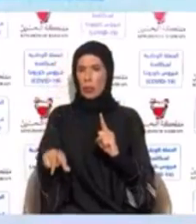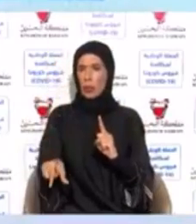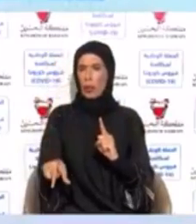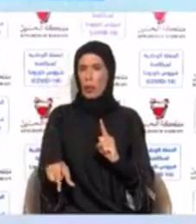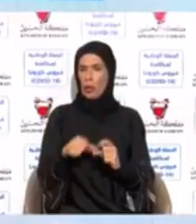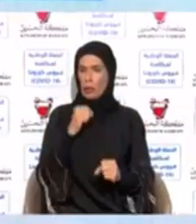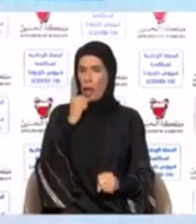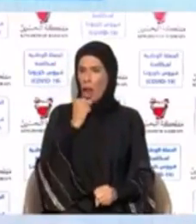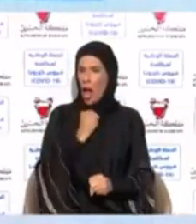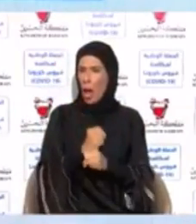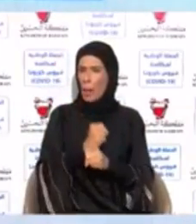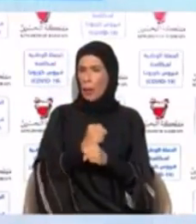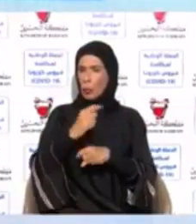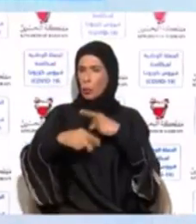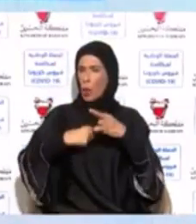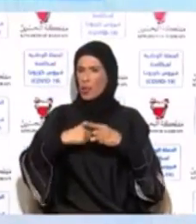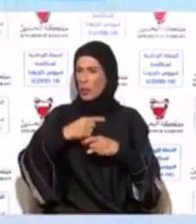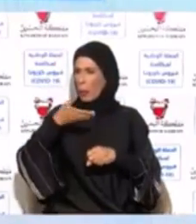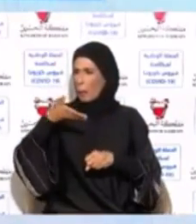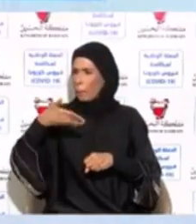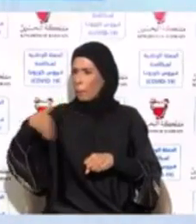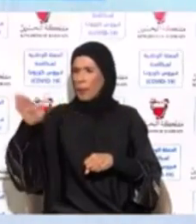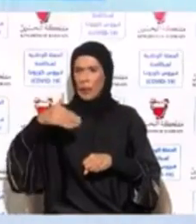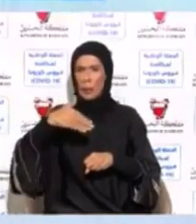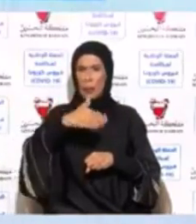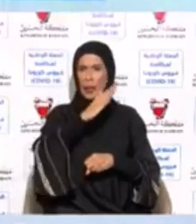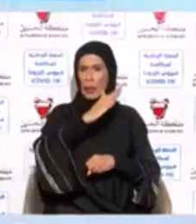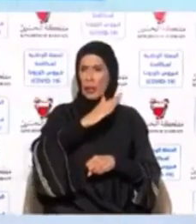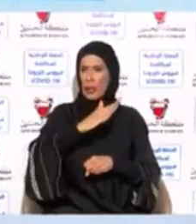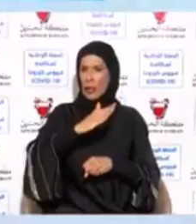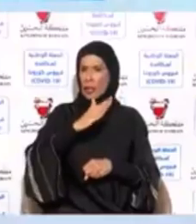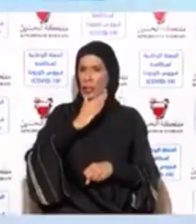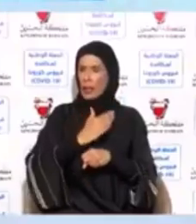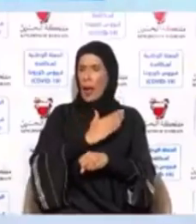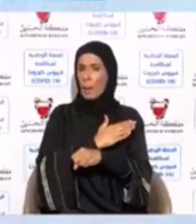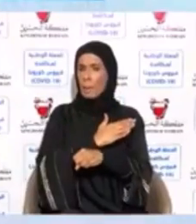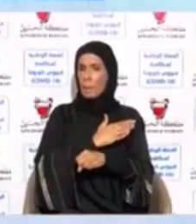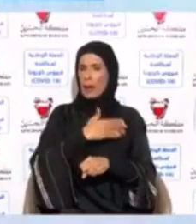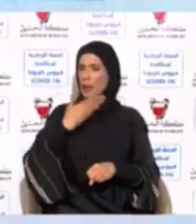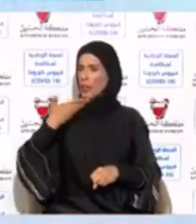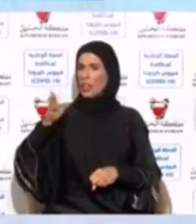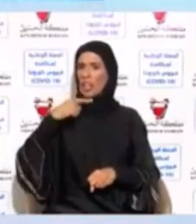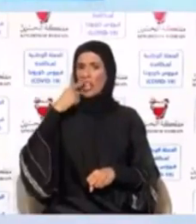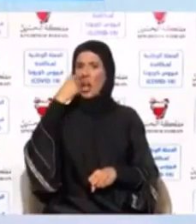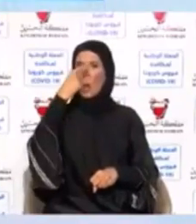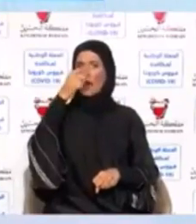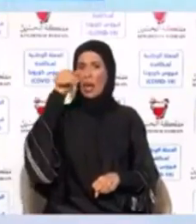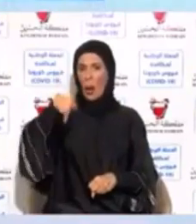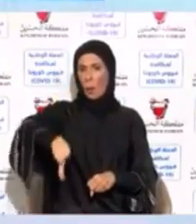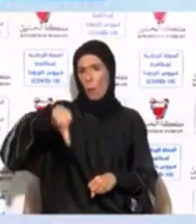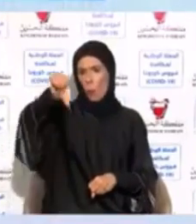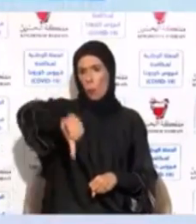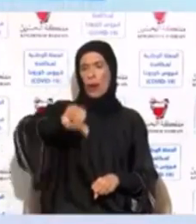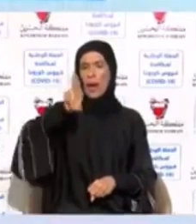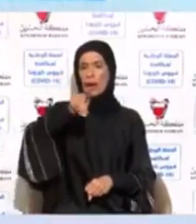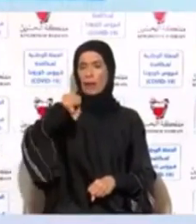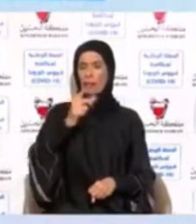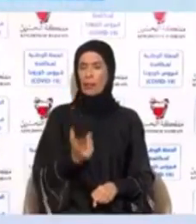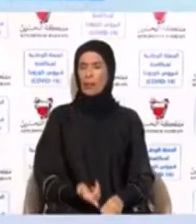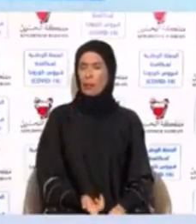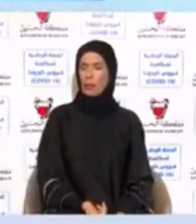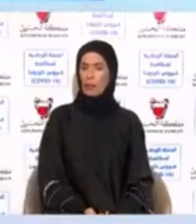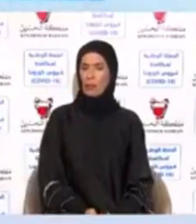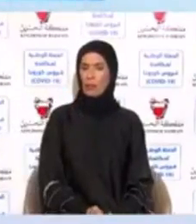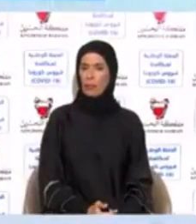يشتت الجهود اللي فعلا نسعى لها ليل نهار لنقضي على هذا الوباء. ومن المستحيل بأن نفكر